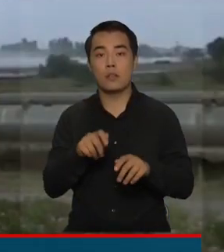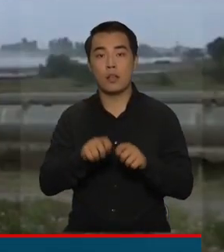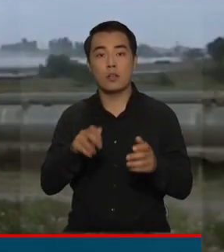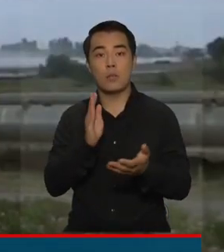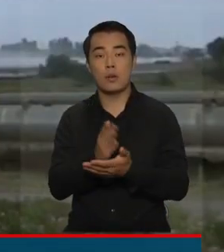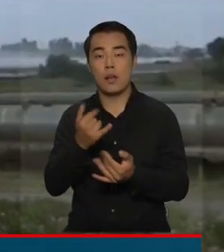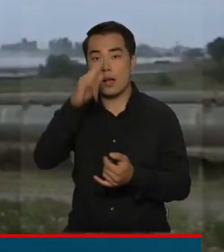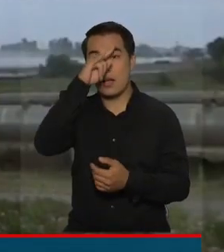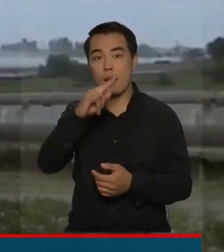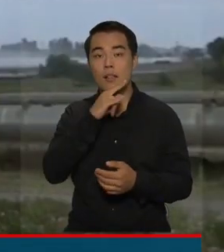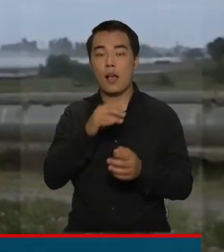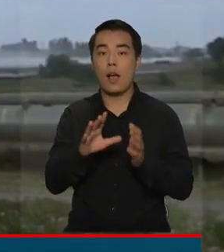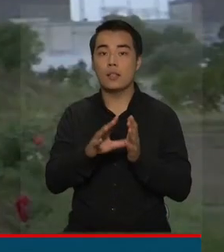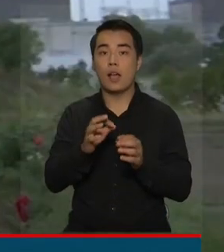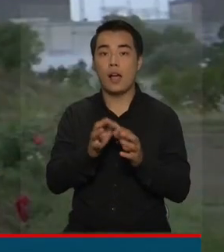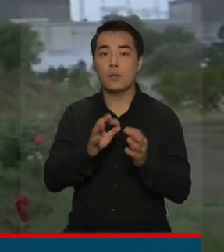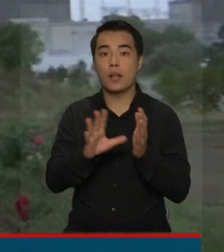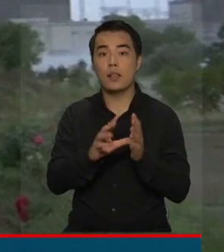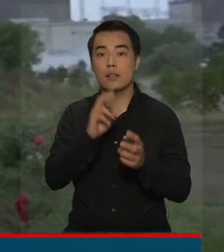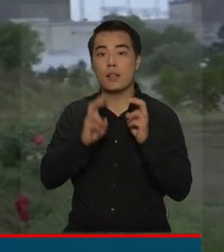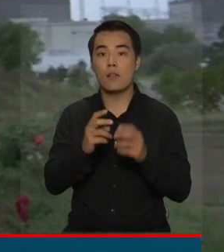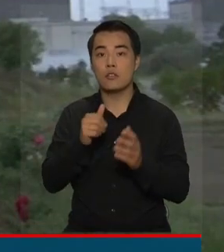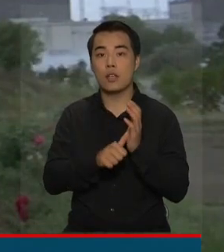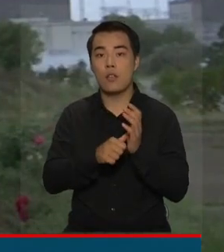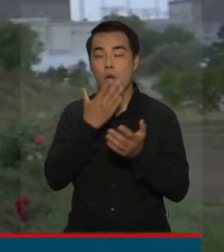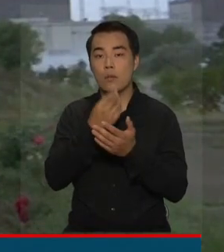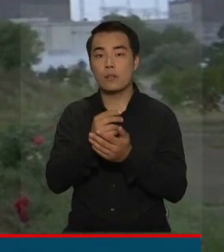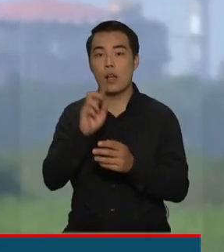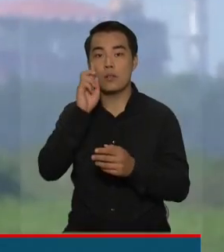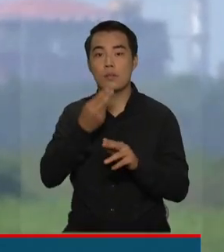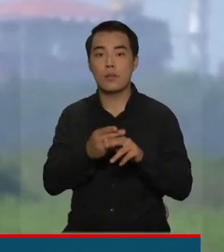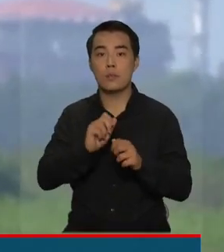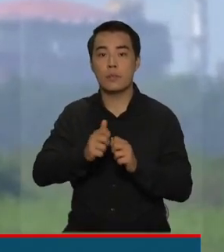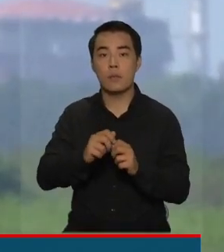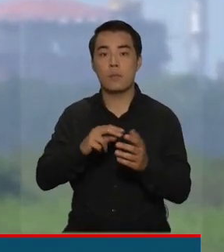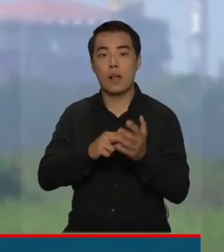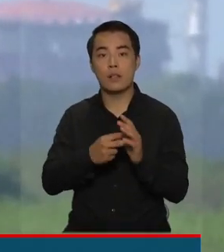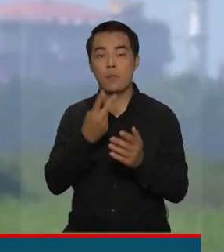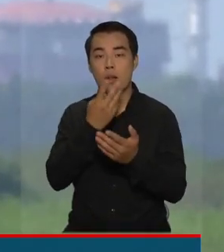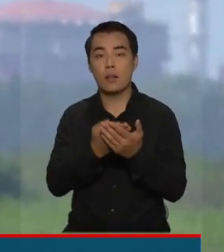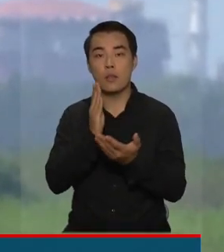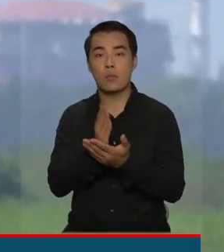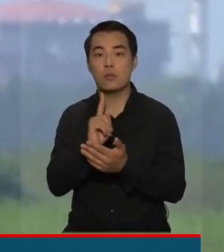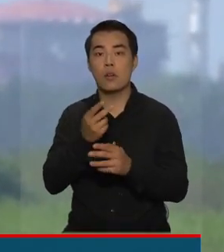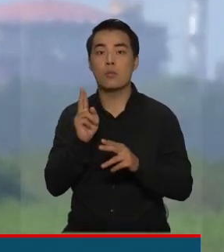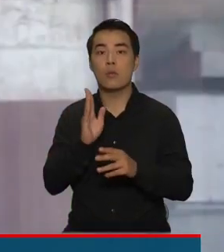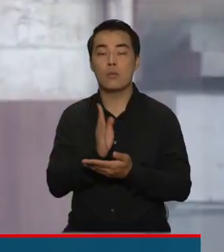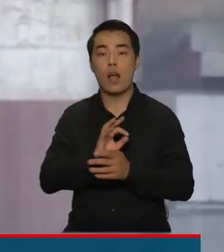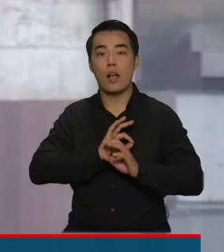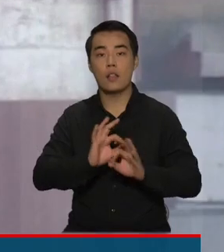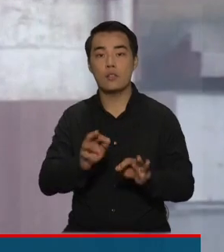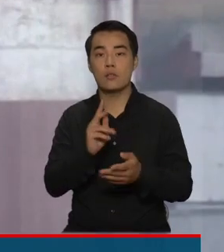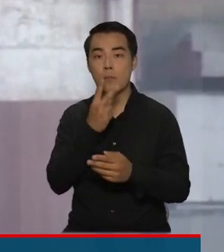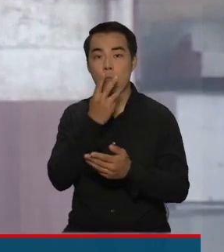Қазір Қазақстанда АЭС салуға 6 мемлекет өз жобаларын ұсынып отыр. Әзірге қай елдің жобасы жүзеге асатыны белгісіз. Оны үкімет